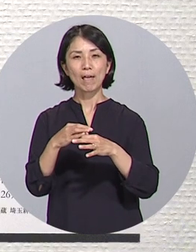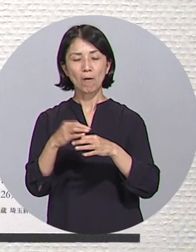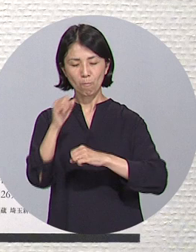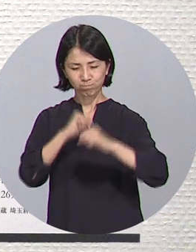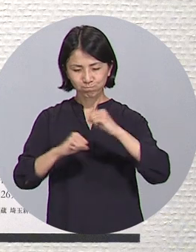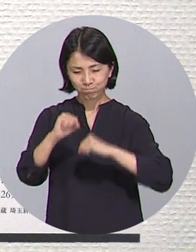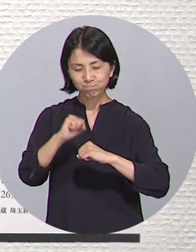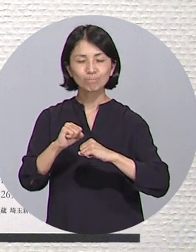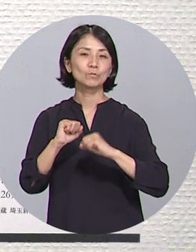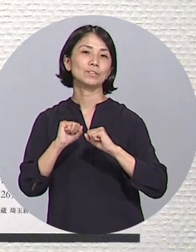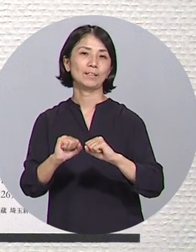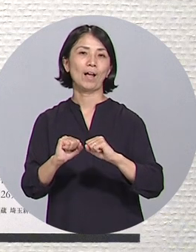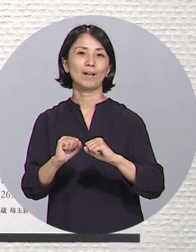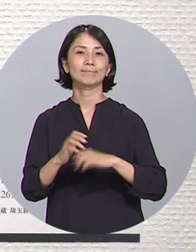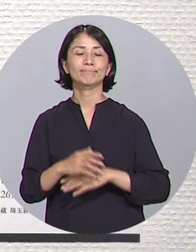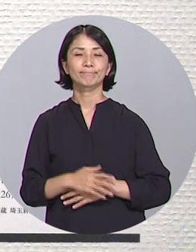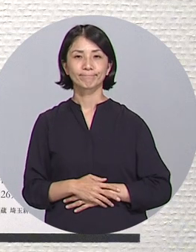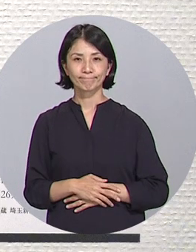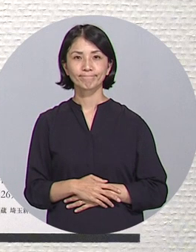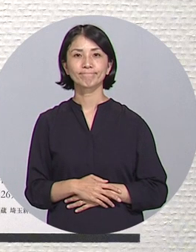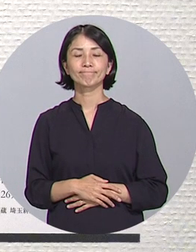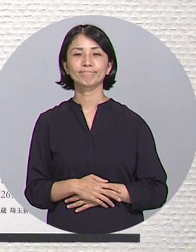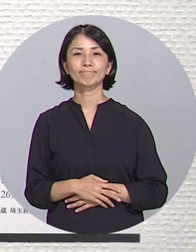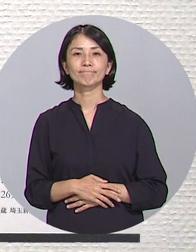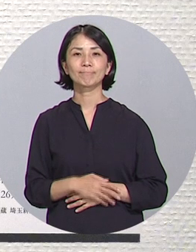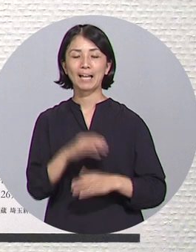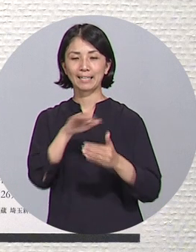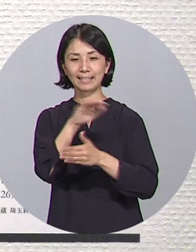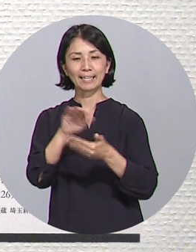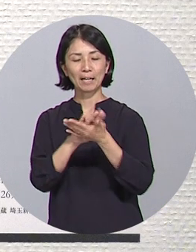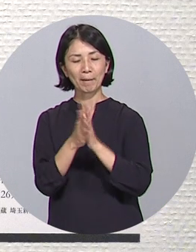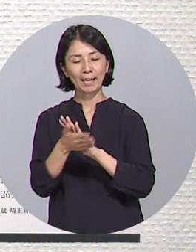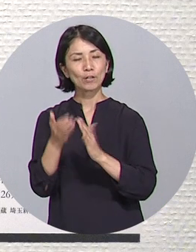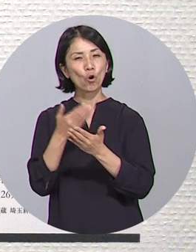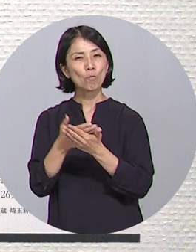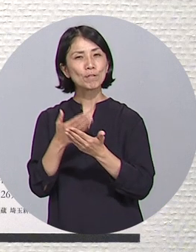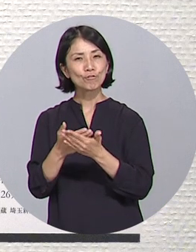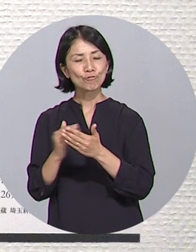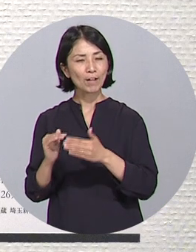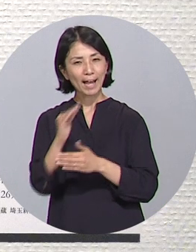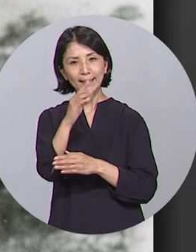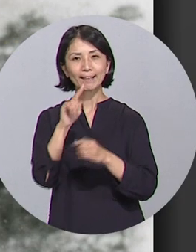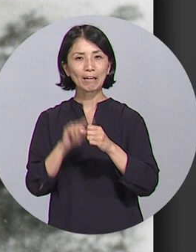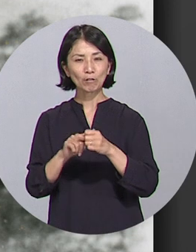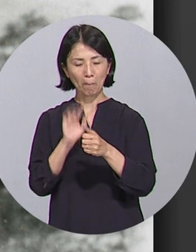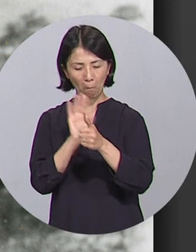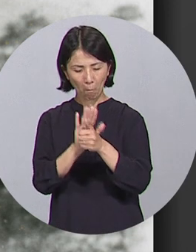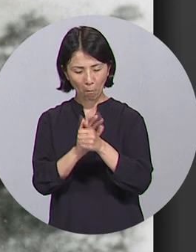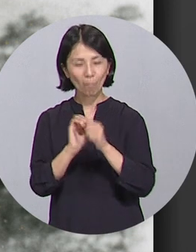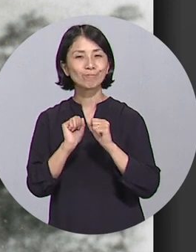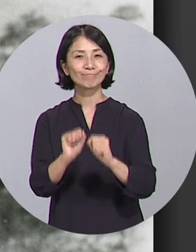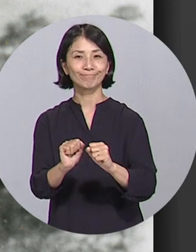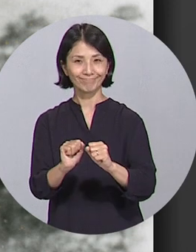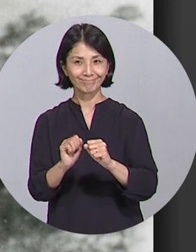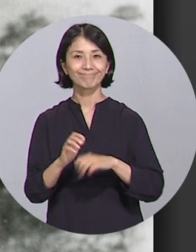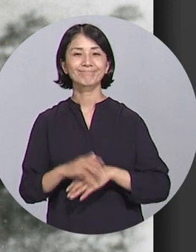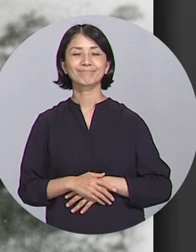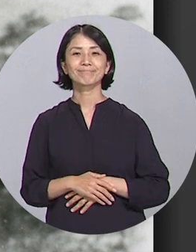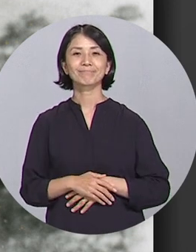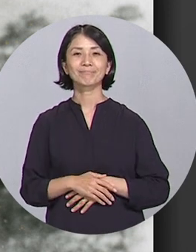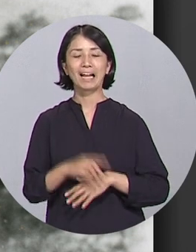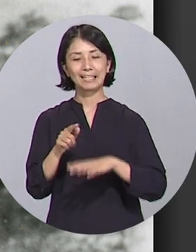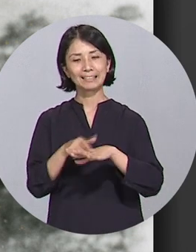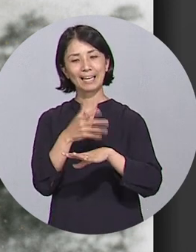心となって尽力をしていまして、埼玉県の美術の発展にとても大きく貢献した画家です。誠実